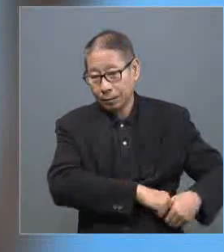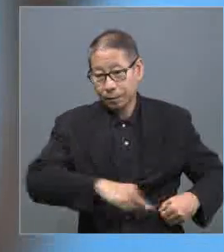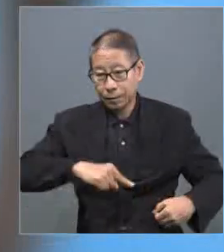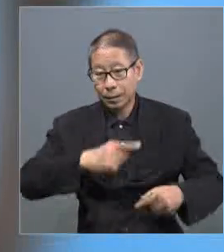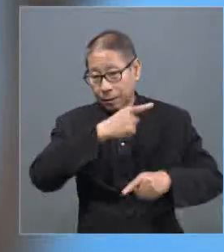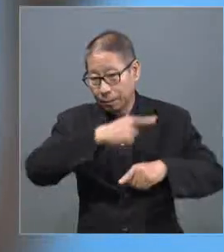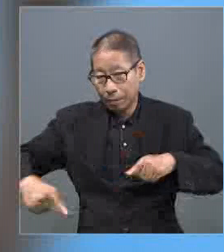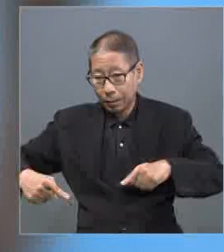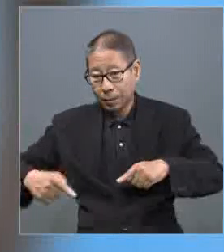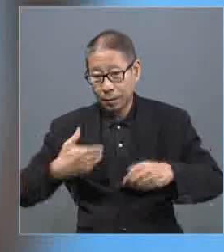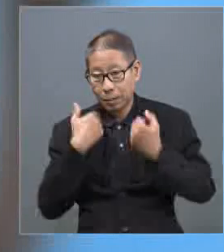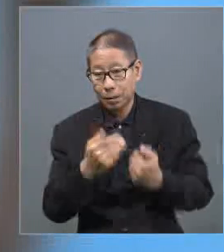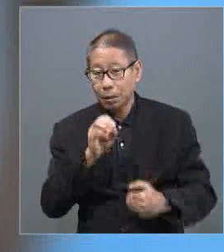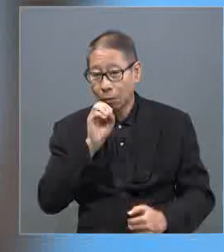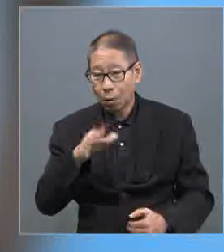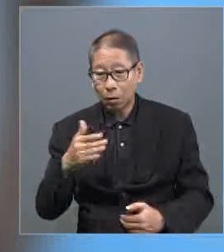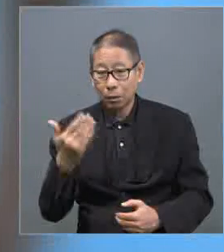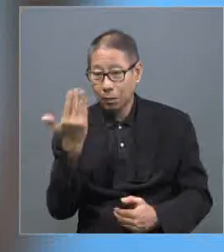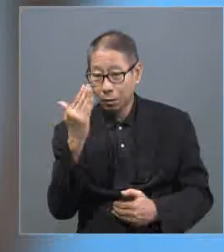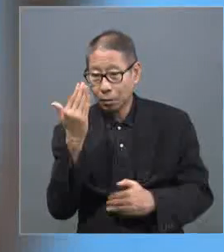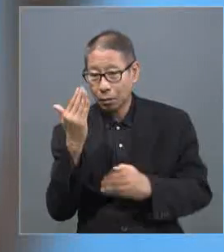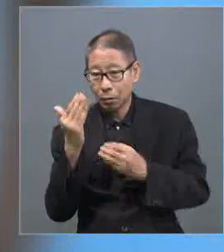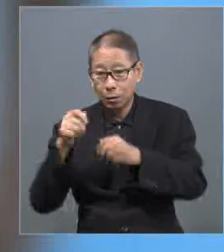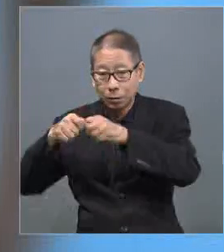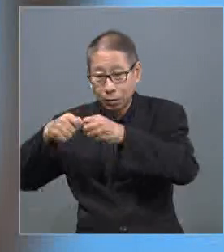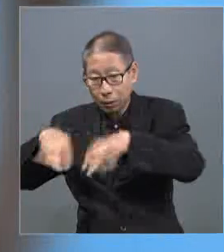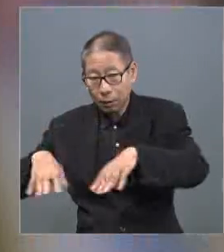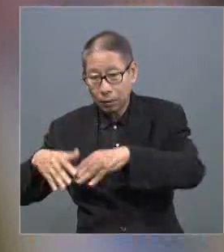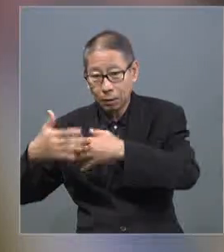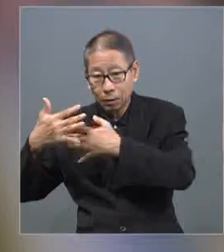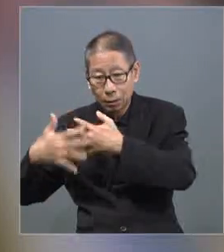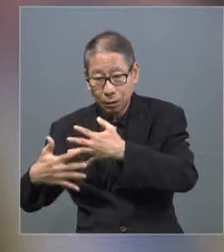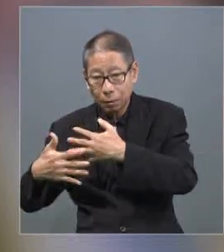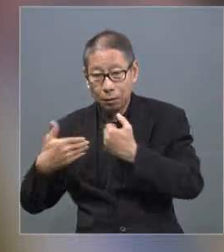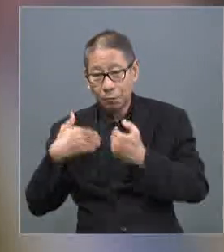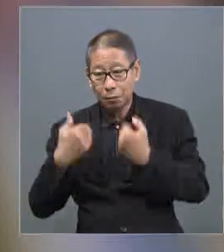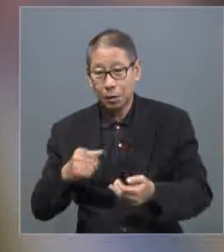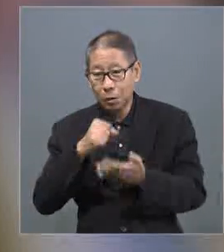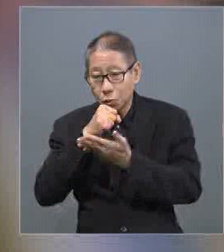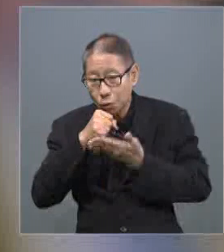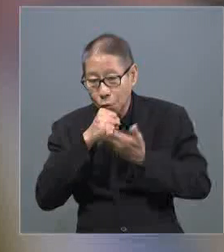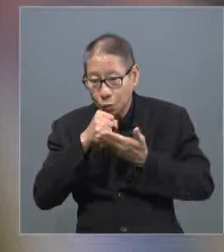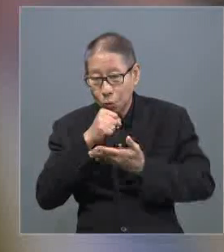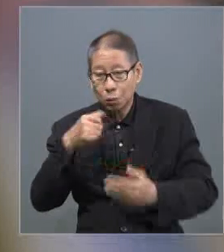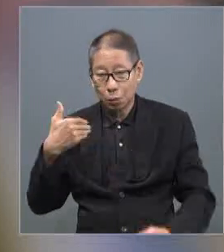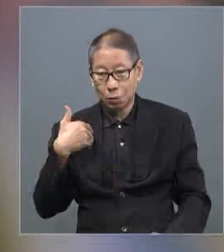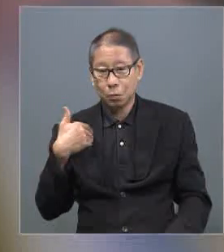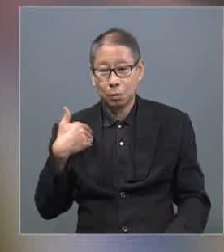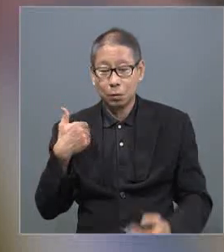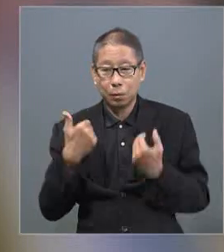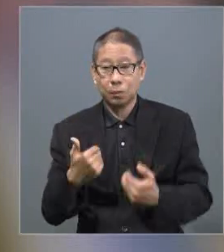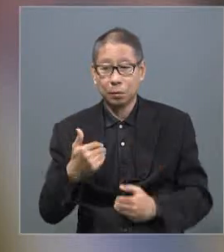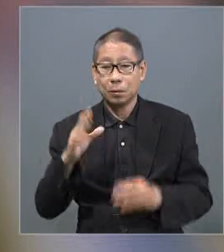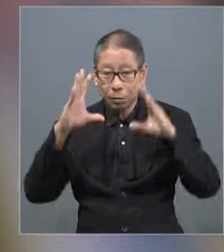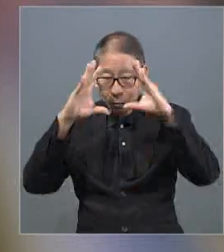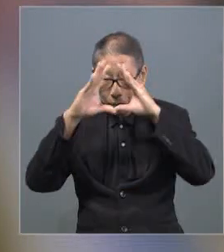แจ้งข้อหานายภูมิคนที่ถูกกระจกบาตรเพิ่มเติมอีกนะครับก็คือครอบครองเคตามีนนะฮะมีรายงานด้วยนะครับว่าเมื่อคืนที่